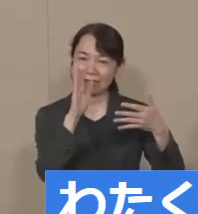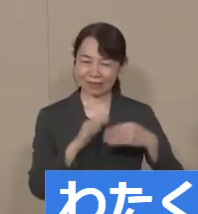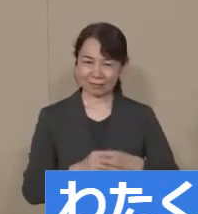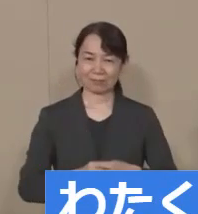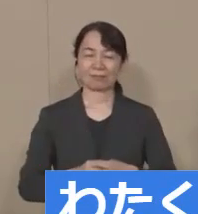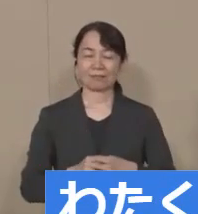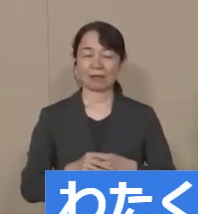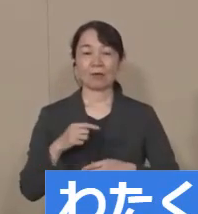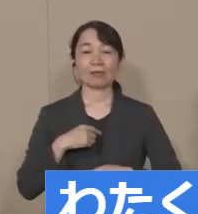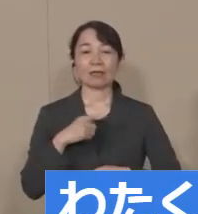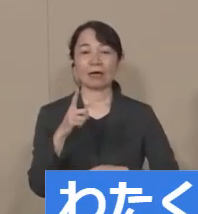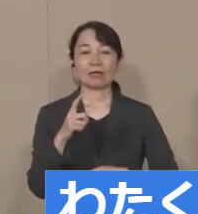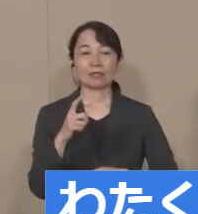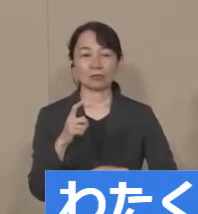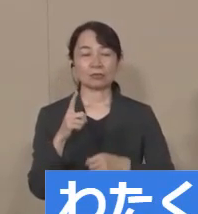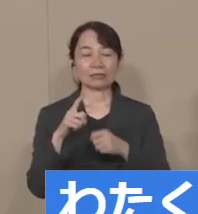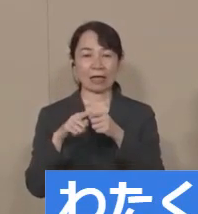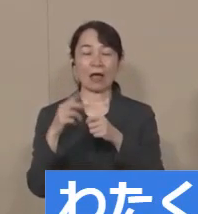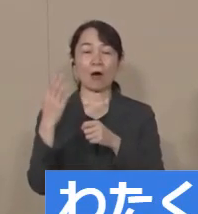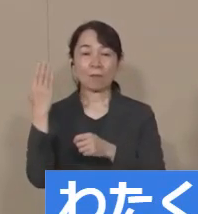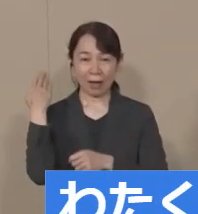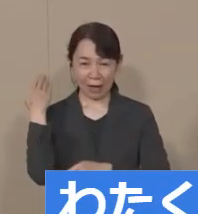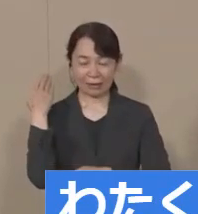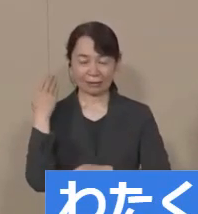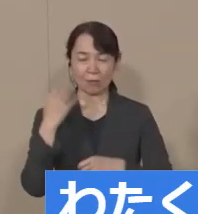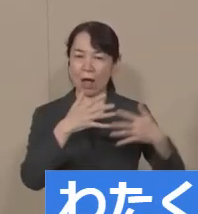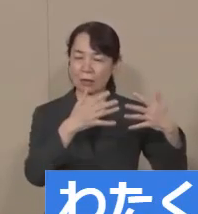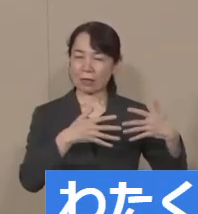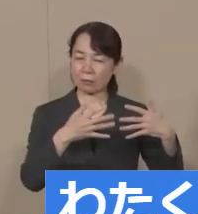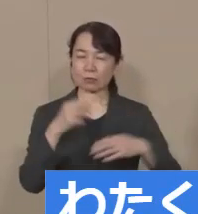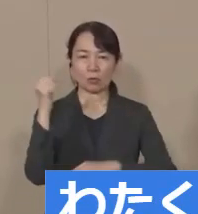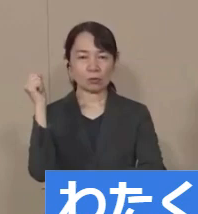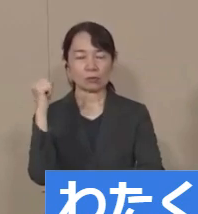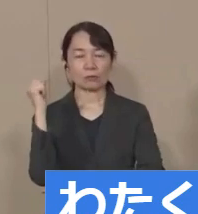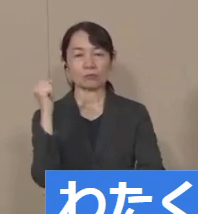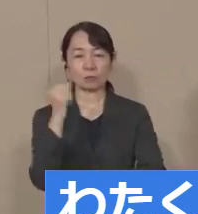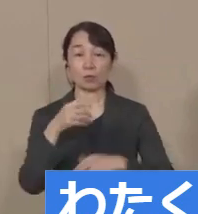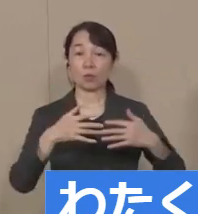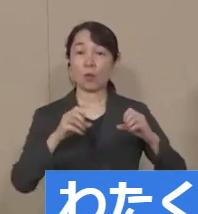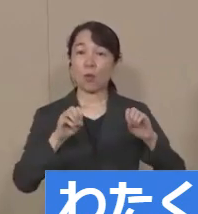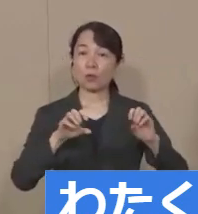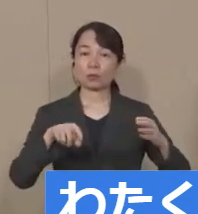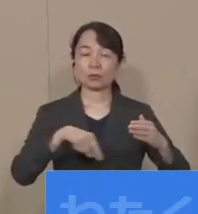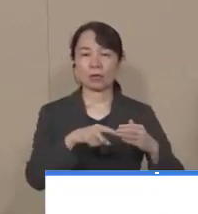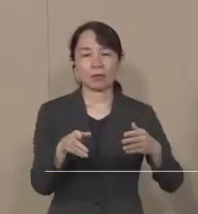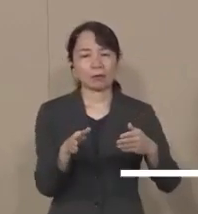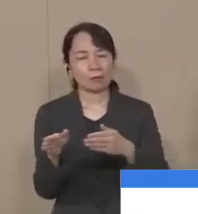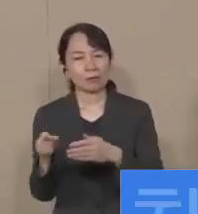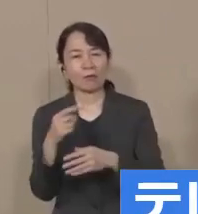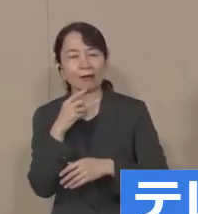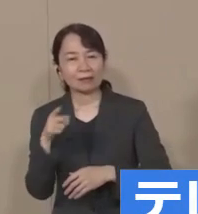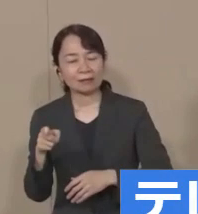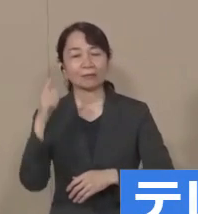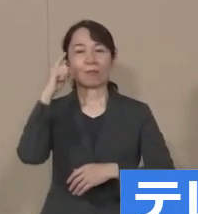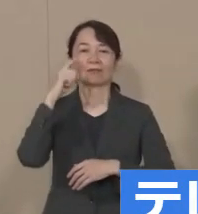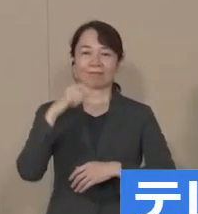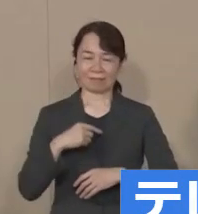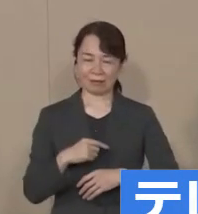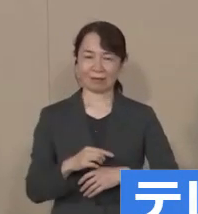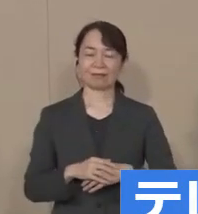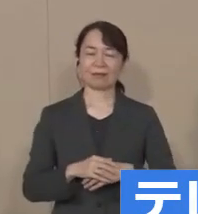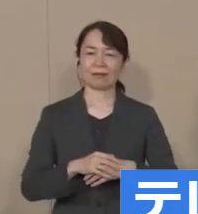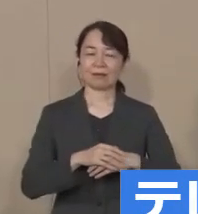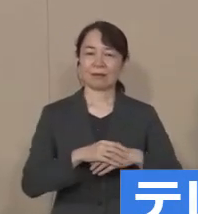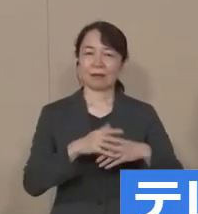12年ほど前にテレビと新聞が偏っていて異常であると気がつきましたテレビに出ている